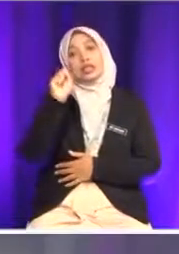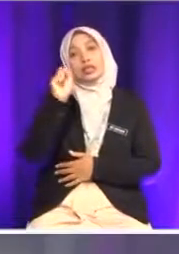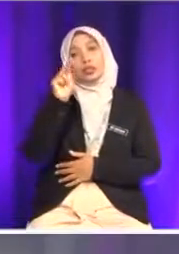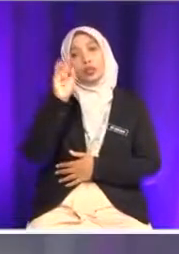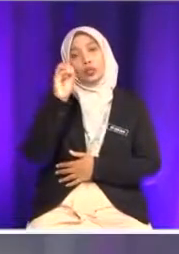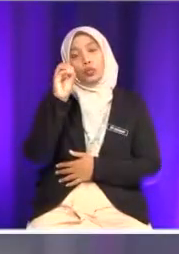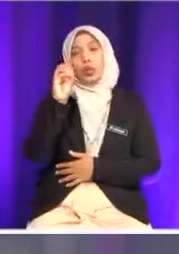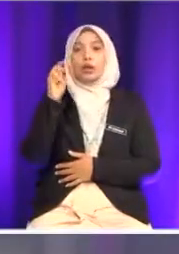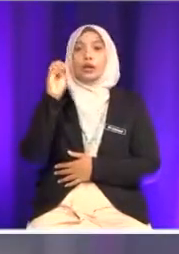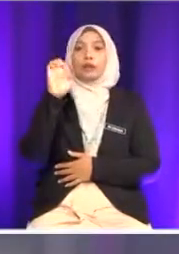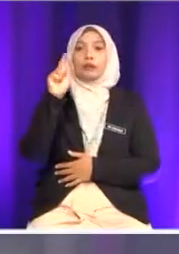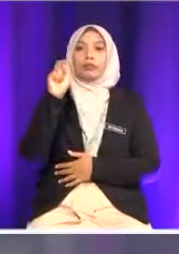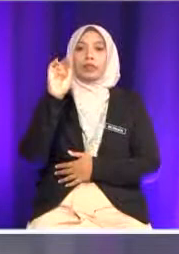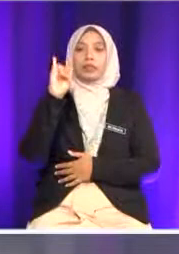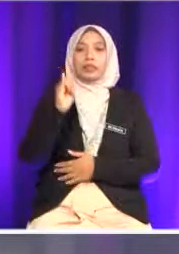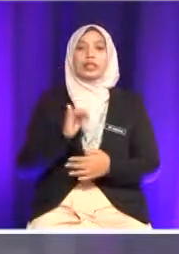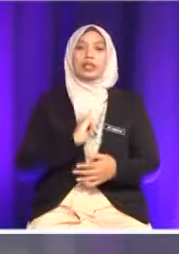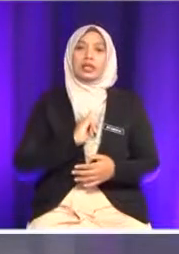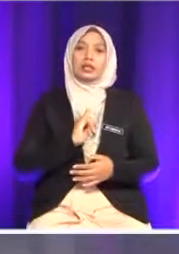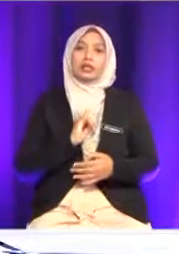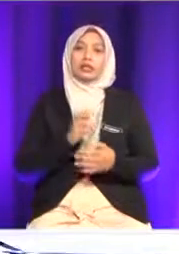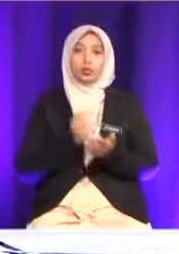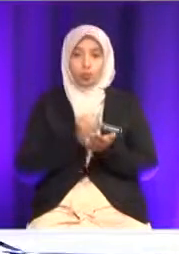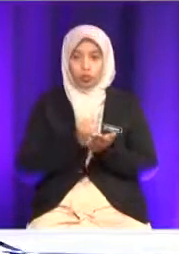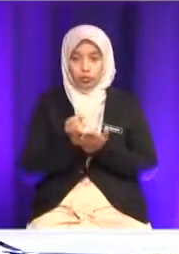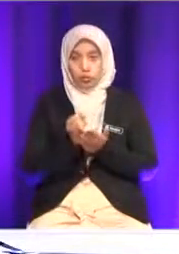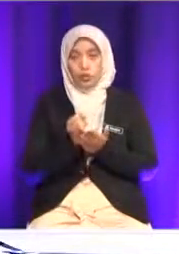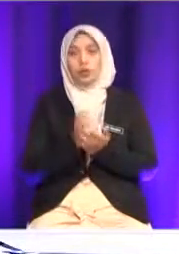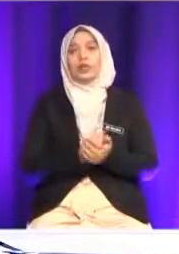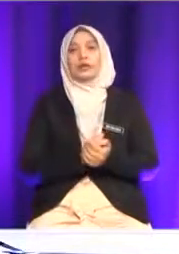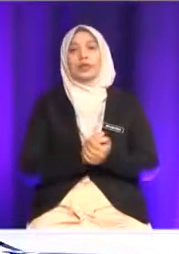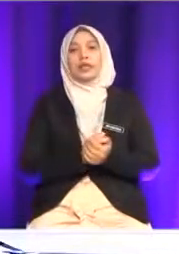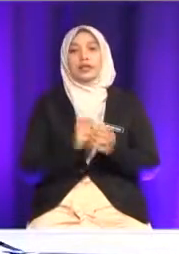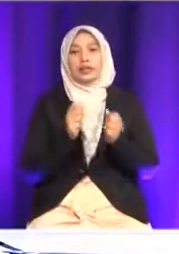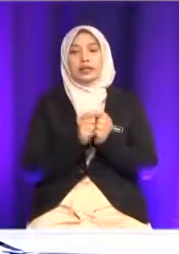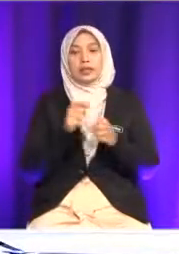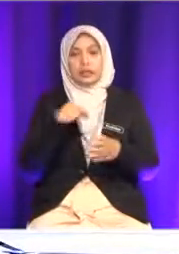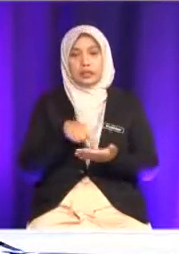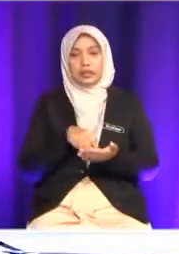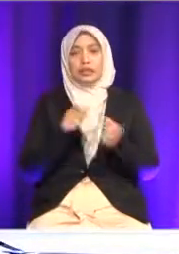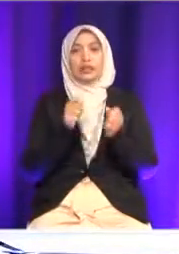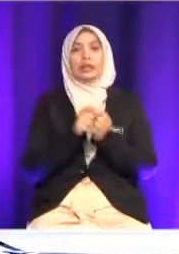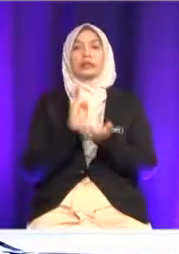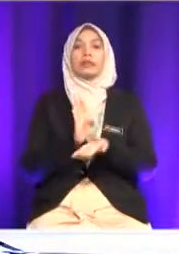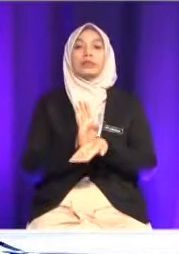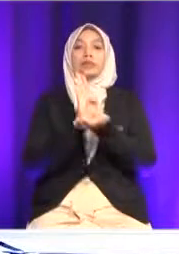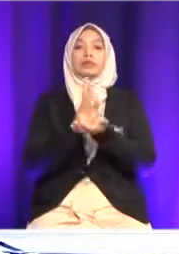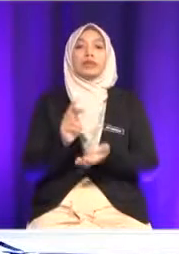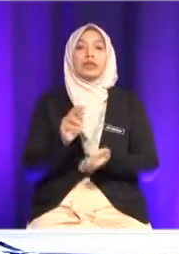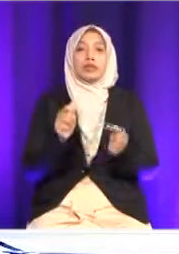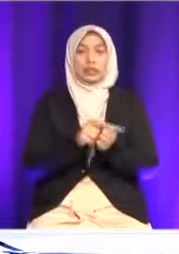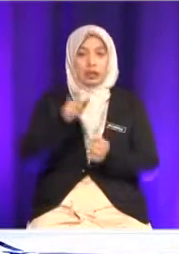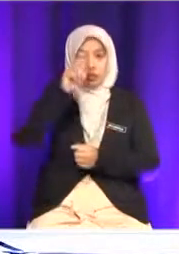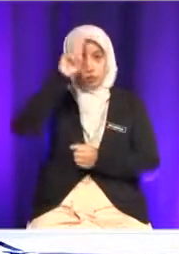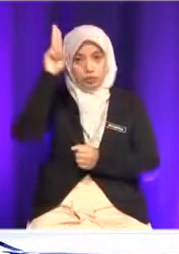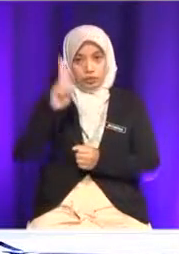saya jujur ya saya pun apa beradanya Saya di sini adalah dengan bantuan daripada kometry dan juga